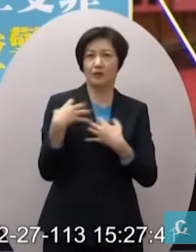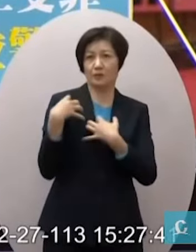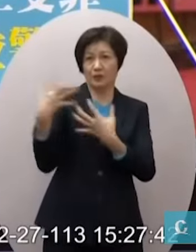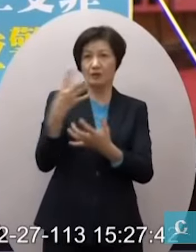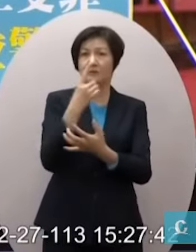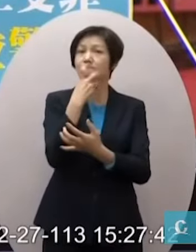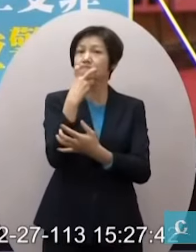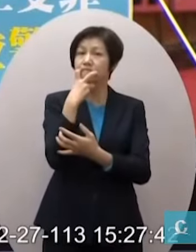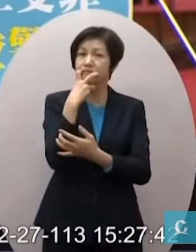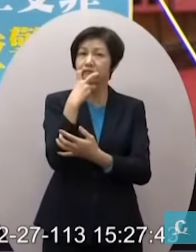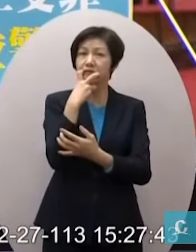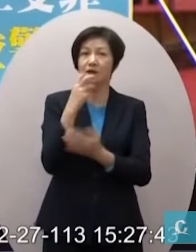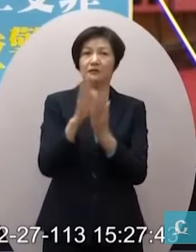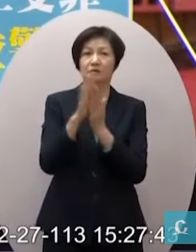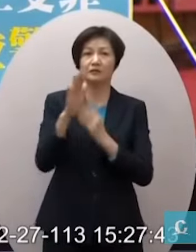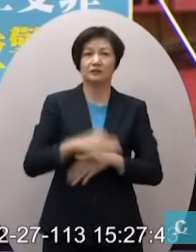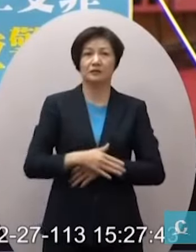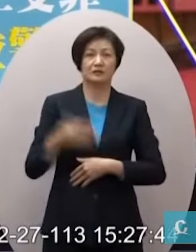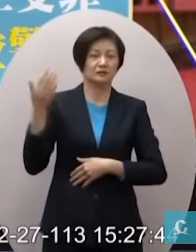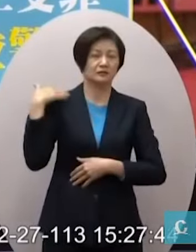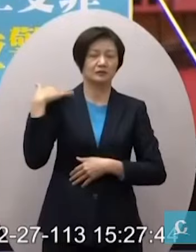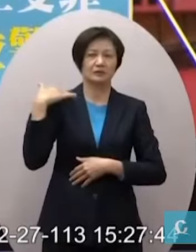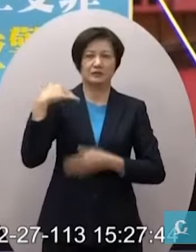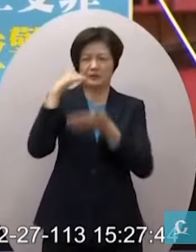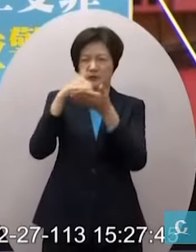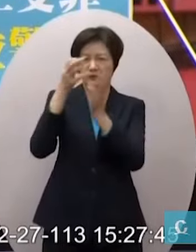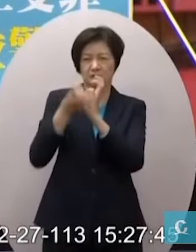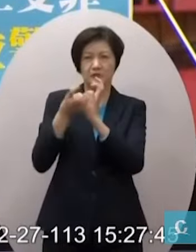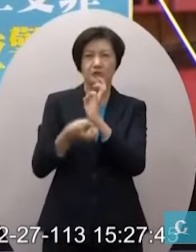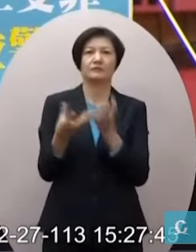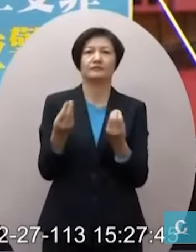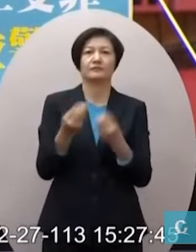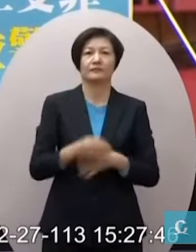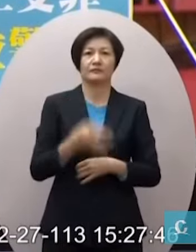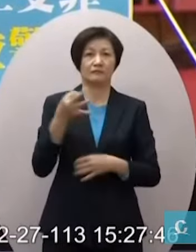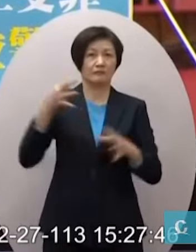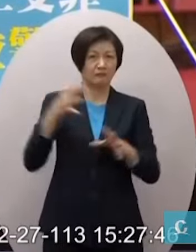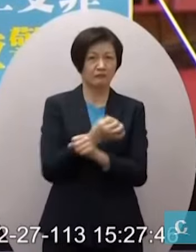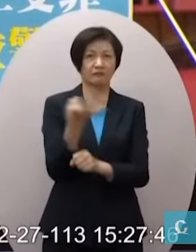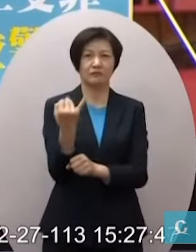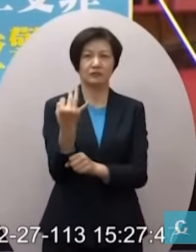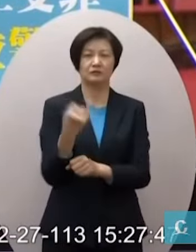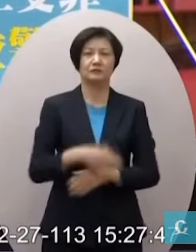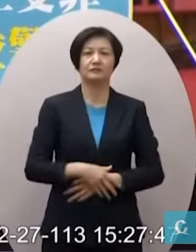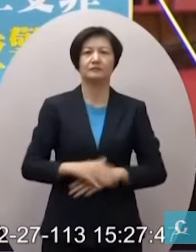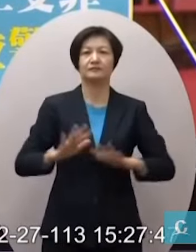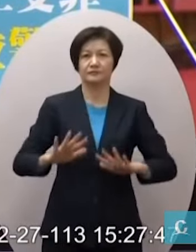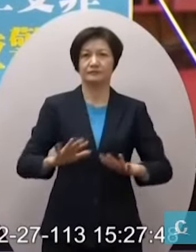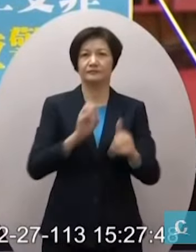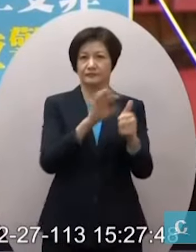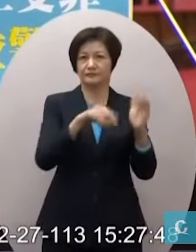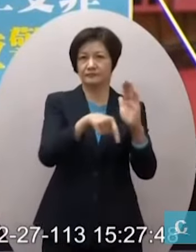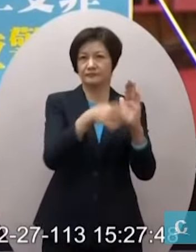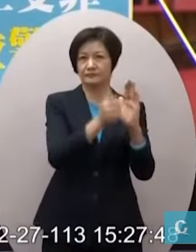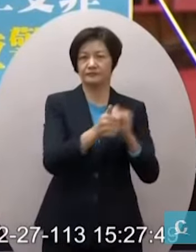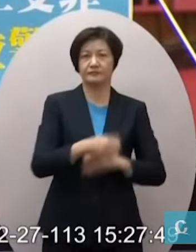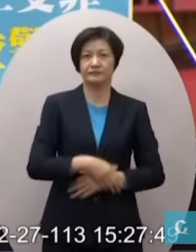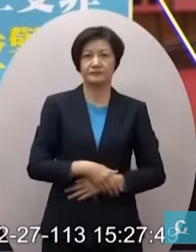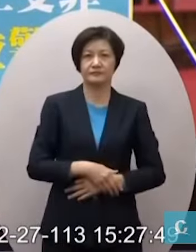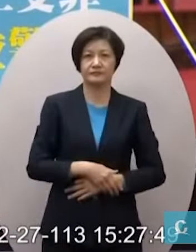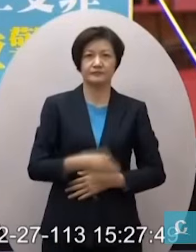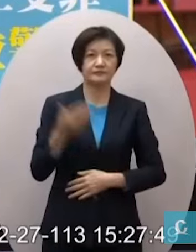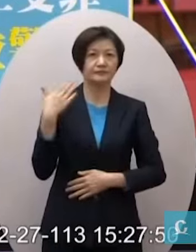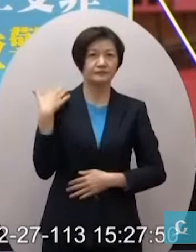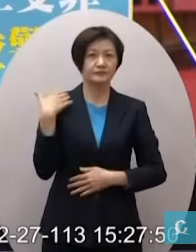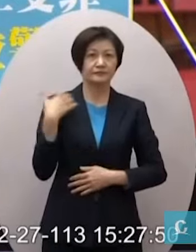时候，那个时候是没有精算的。到底亏损有多少？我告诉院长，那个时